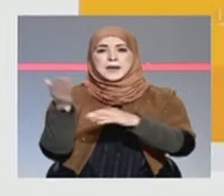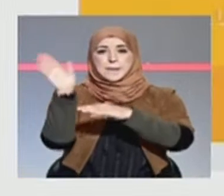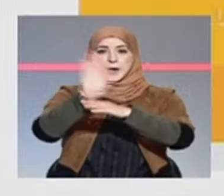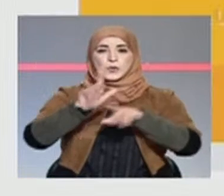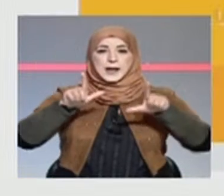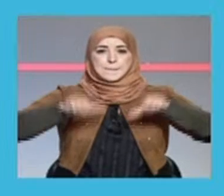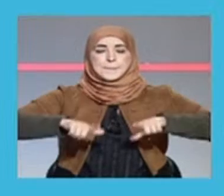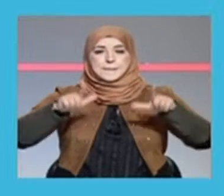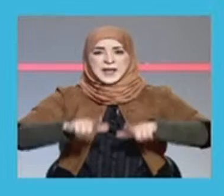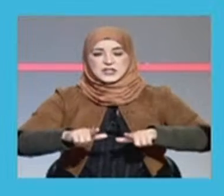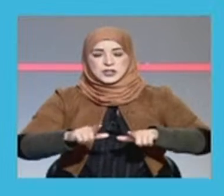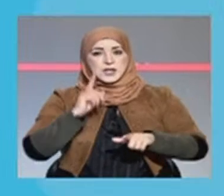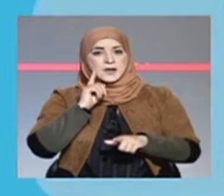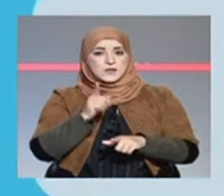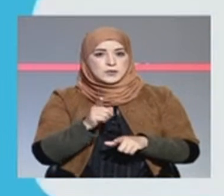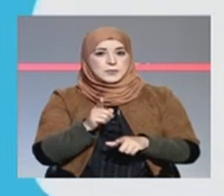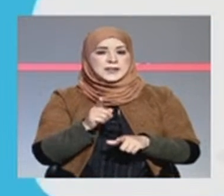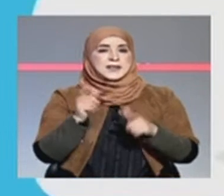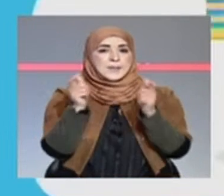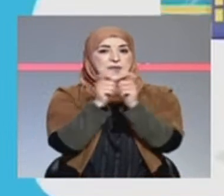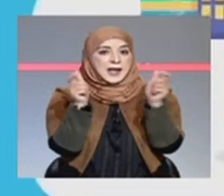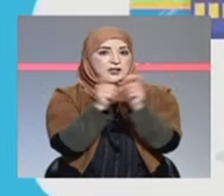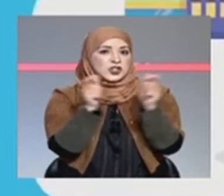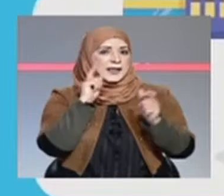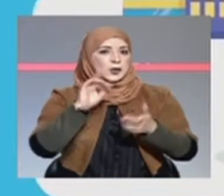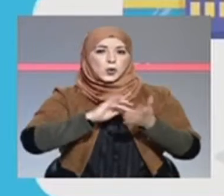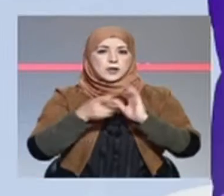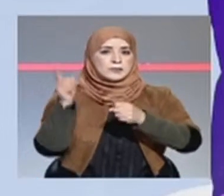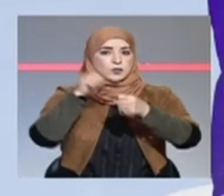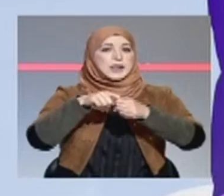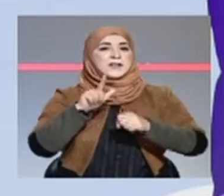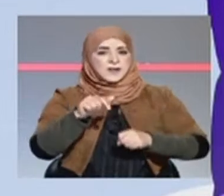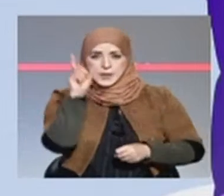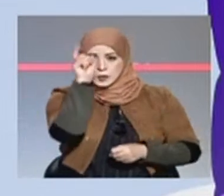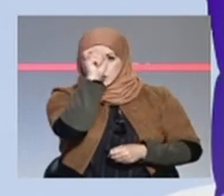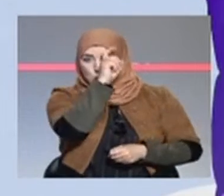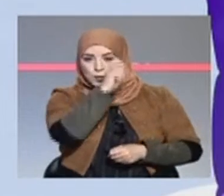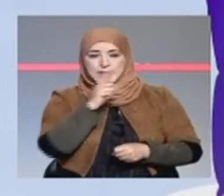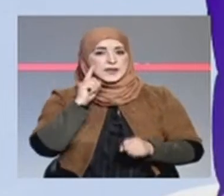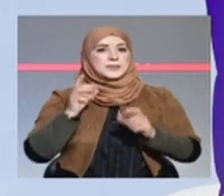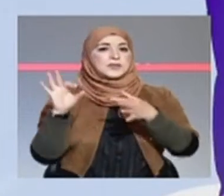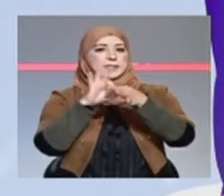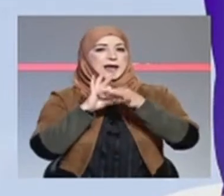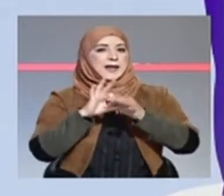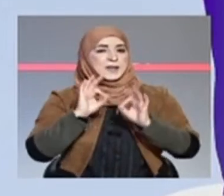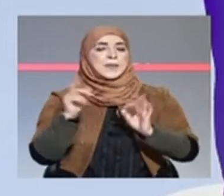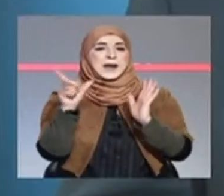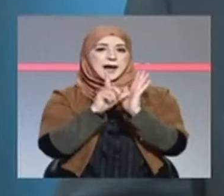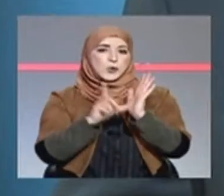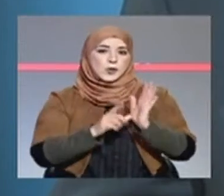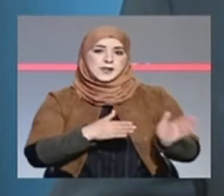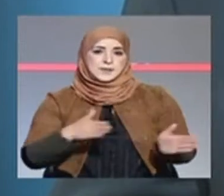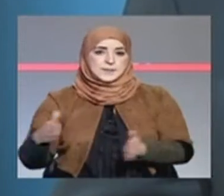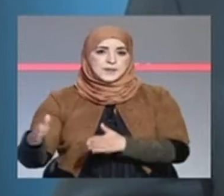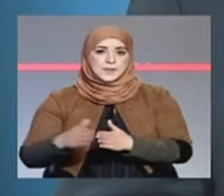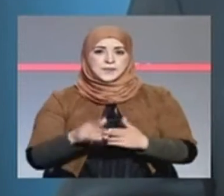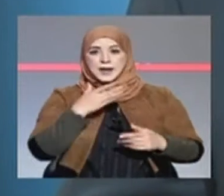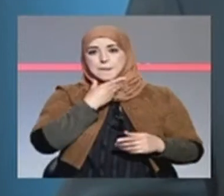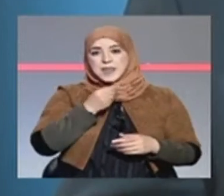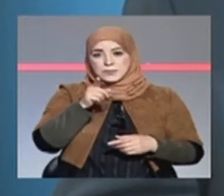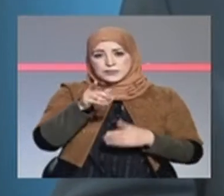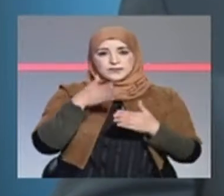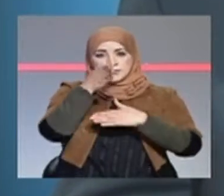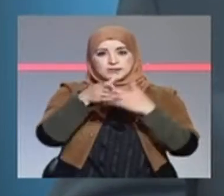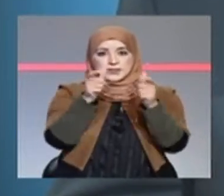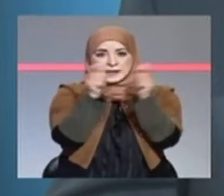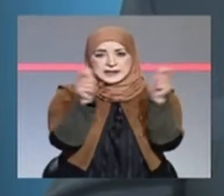الاحيان فيما يواجه اصحاب الشركات المنخرطه صعوبات تتعلق اساسا بالاطار القانوني شركه